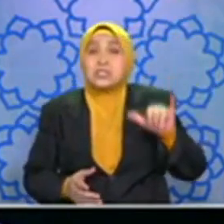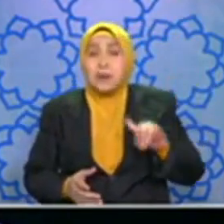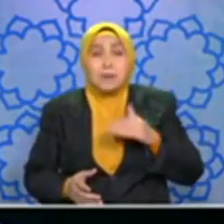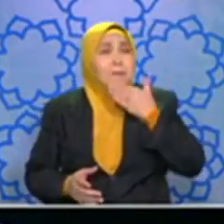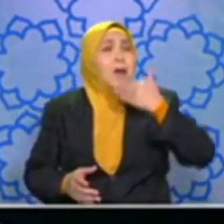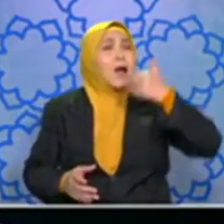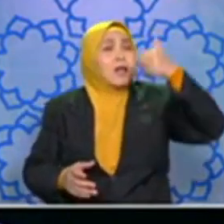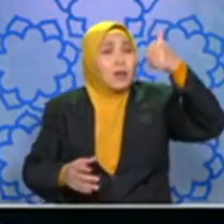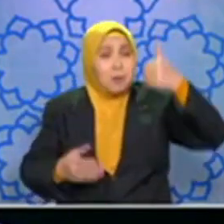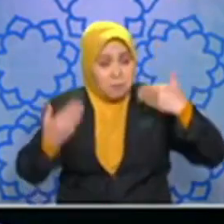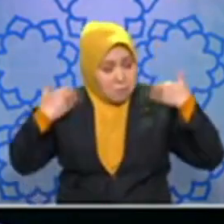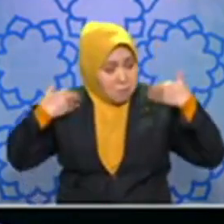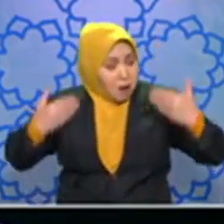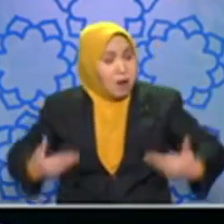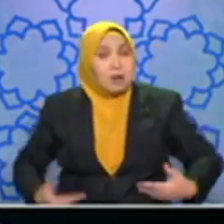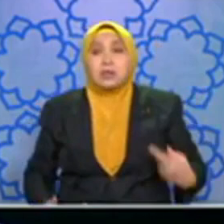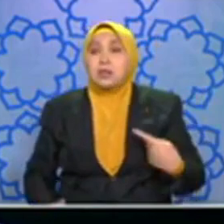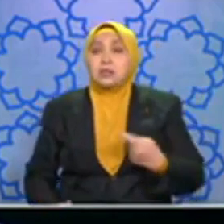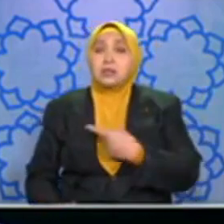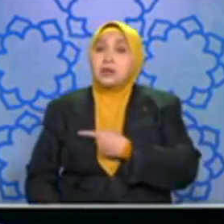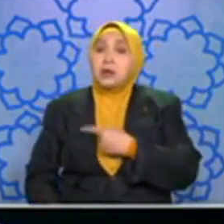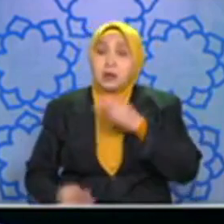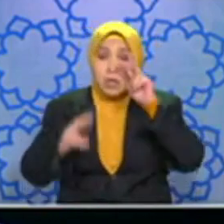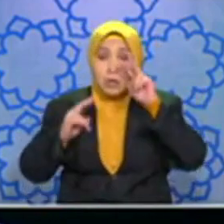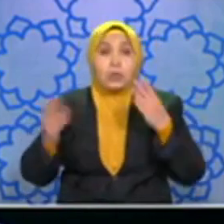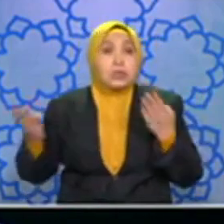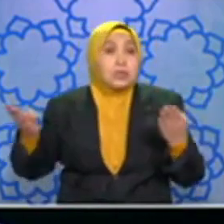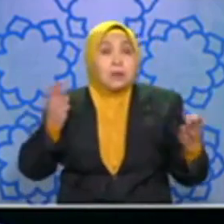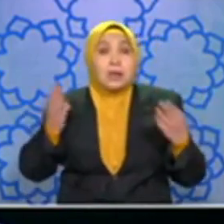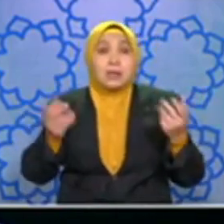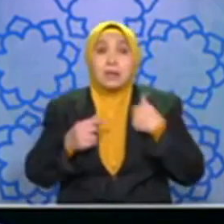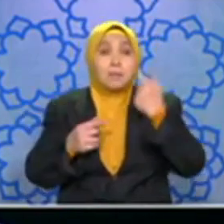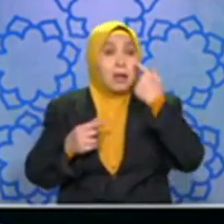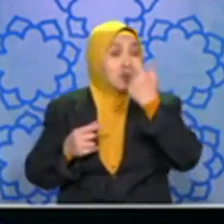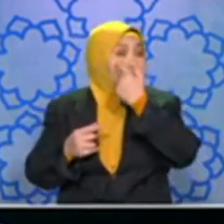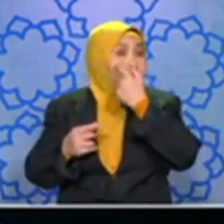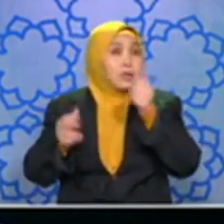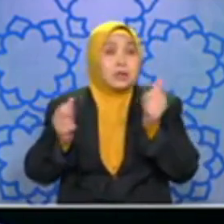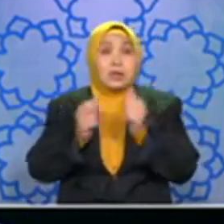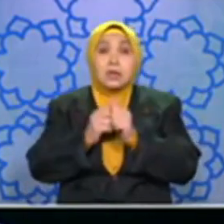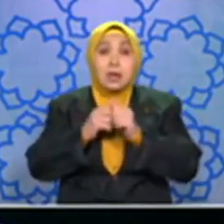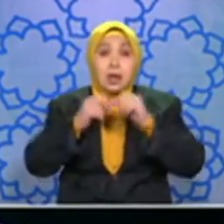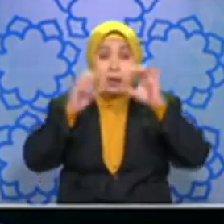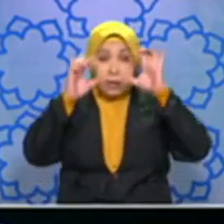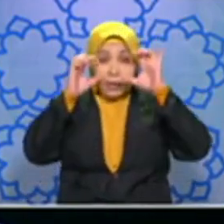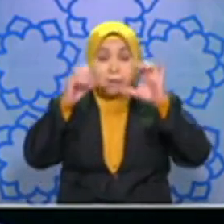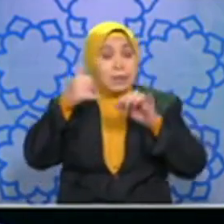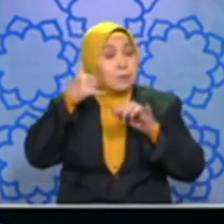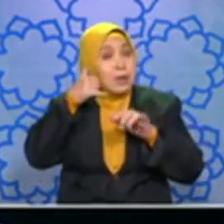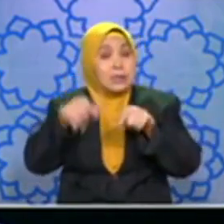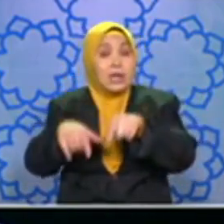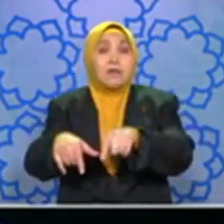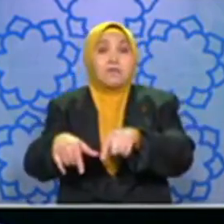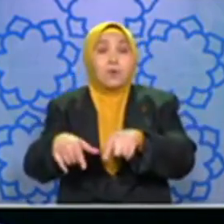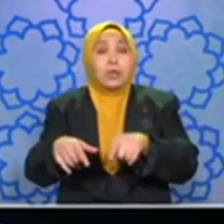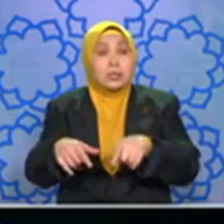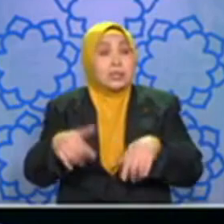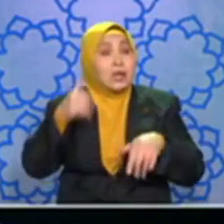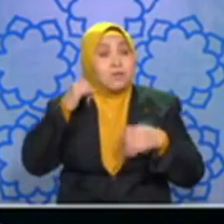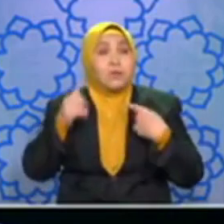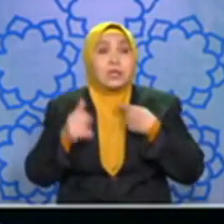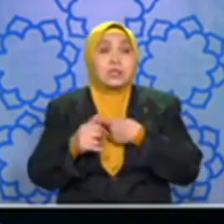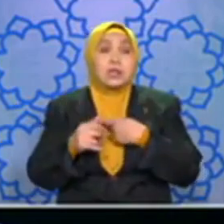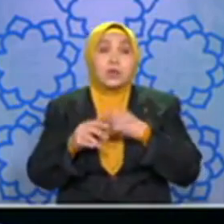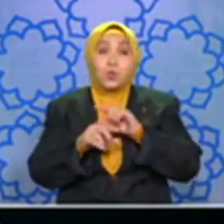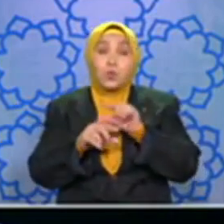Masya-Allah. Ya, tubuh badan kita tuan-tuan, ya, kalau kita banding kita punya mata dua ini dengan kamera dekat telefon ini, rasanya telefon kita pakai